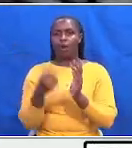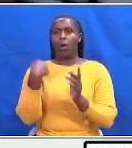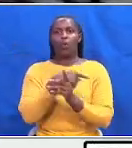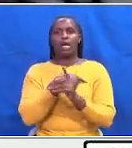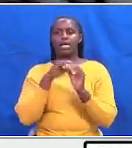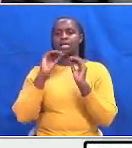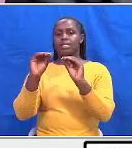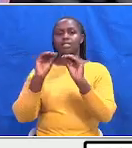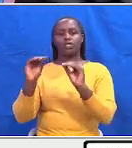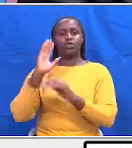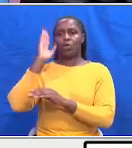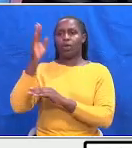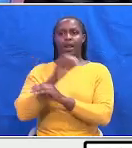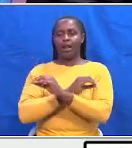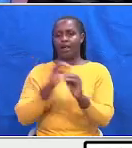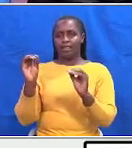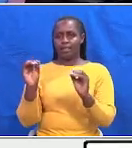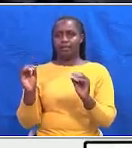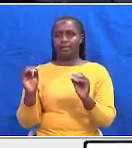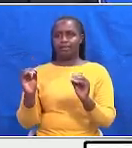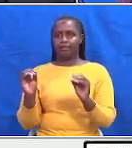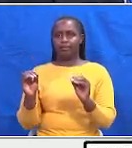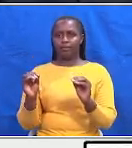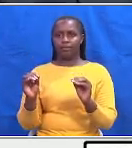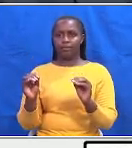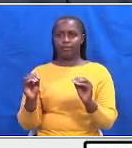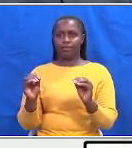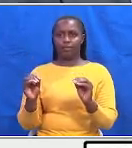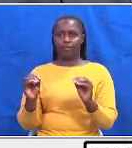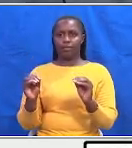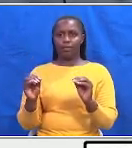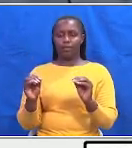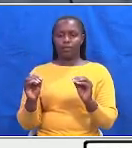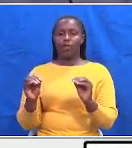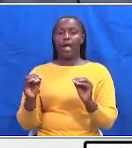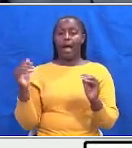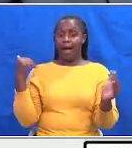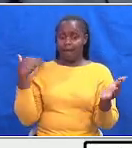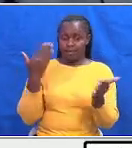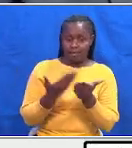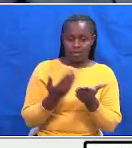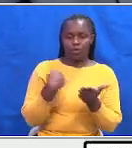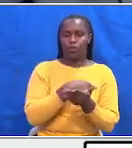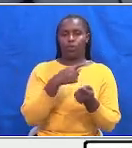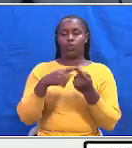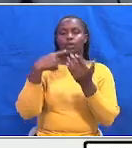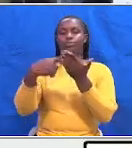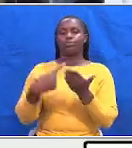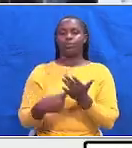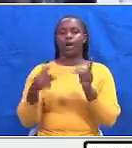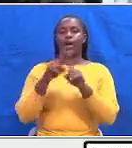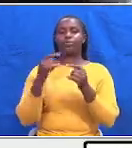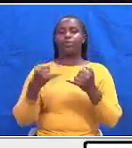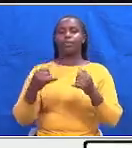as those who want us to remain out frustrate our efforts to negotiate and implement